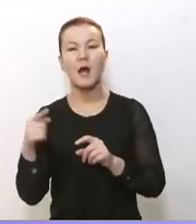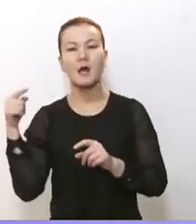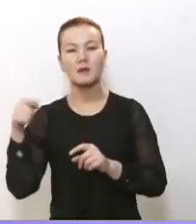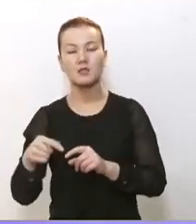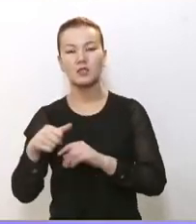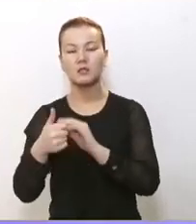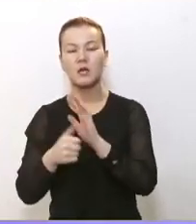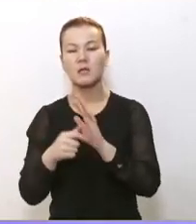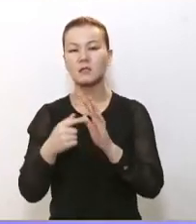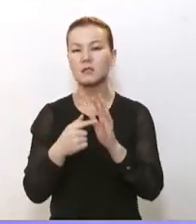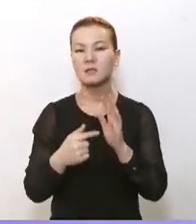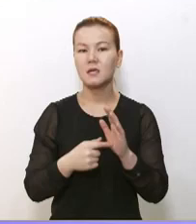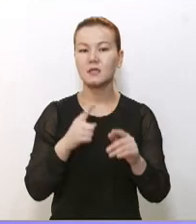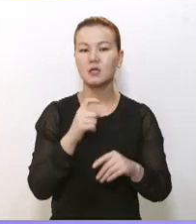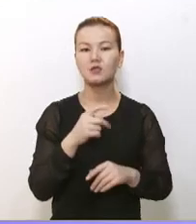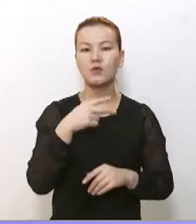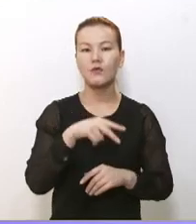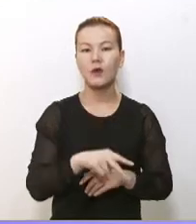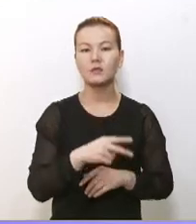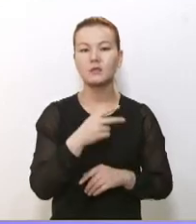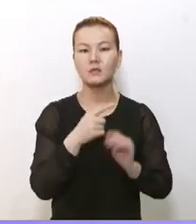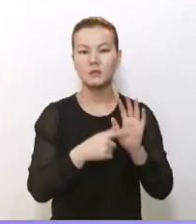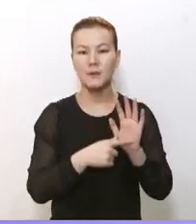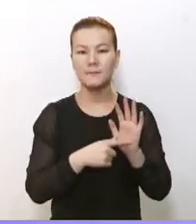1016 разделить на